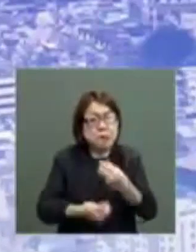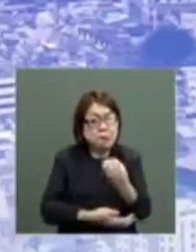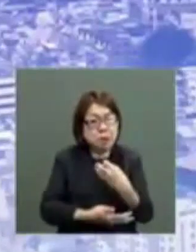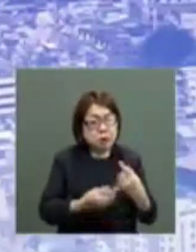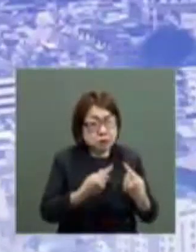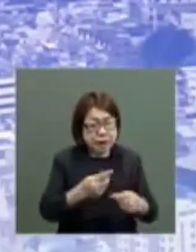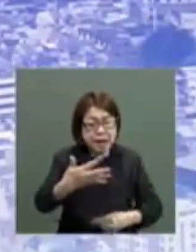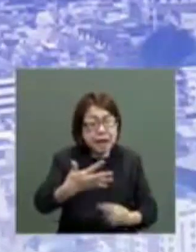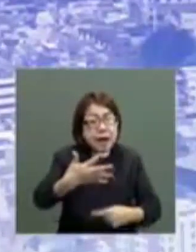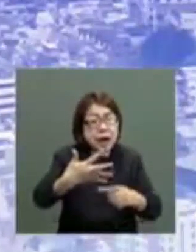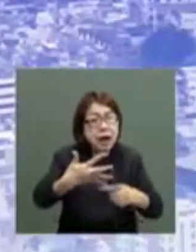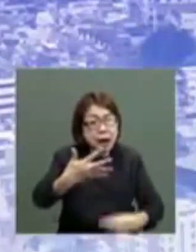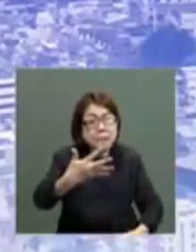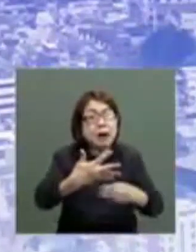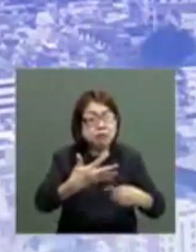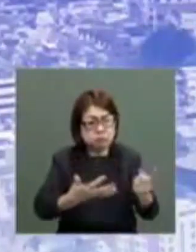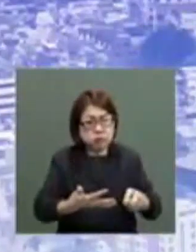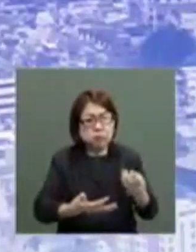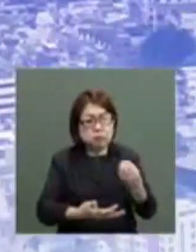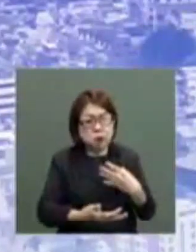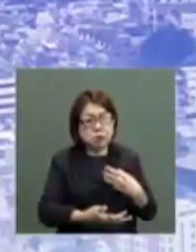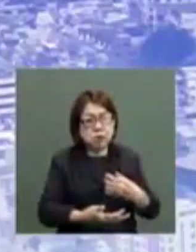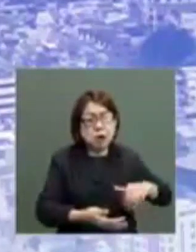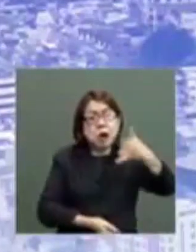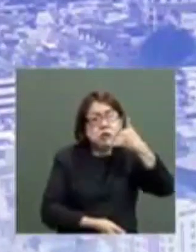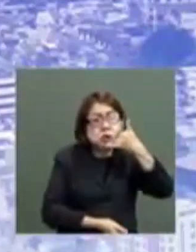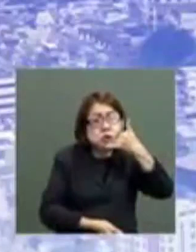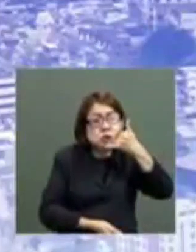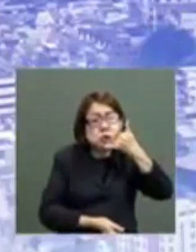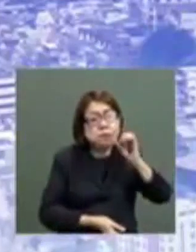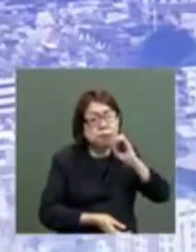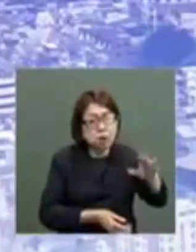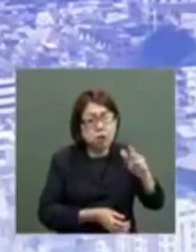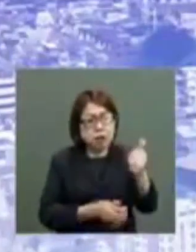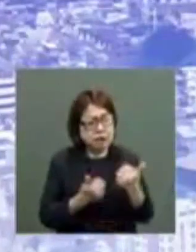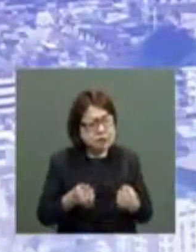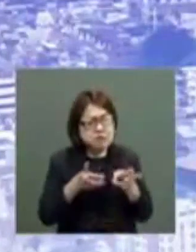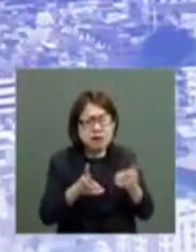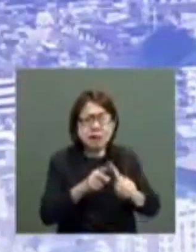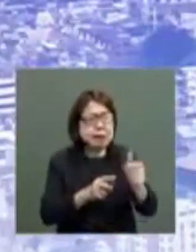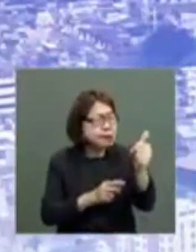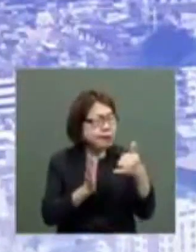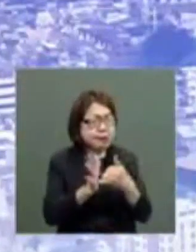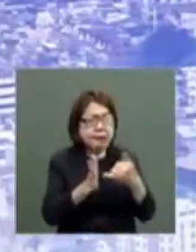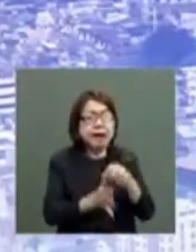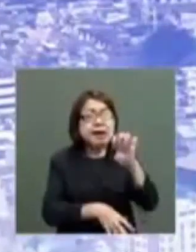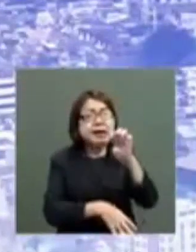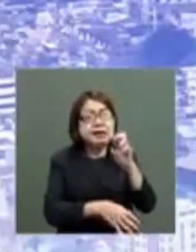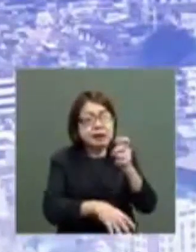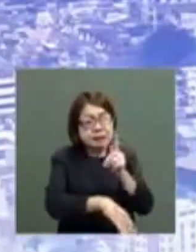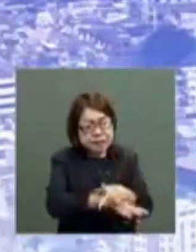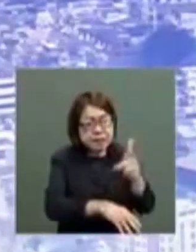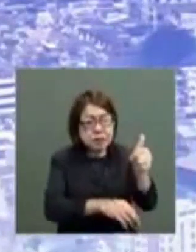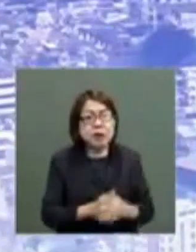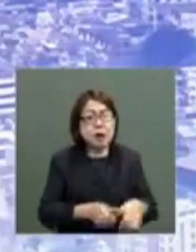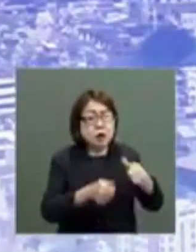อย่างที่บอกครับรายงานตัวหรือโทรศัพท์ไปนะครับเดี๋ยวนี้ทำได้หลายช่องทางอีเมลก็ได้นะครับในส